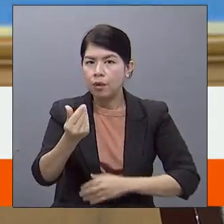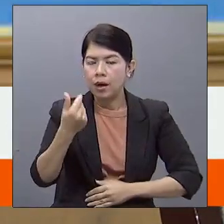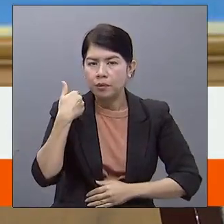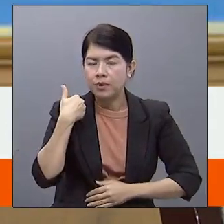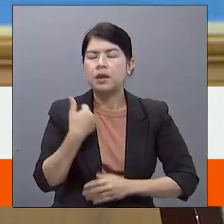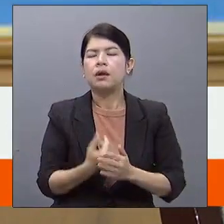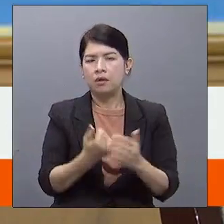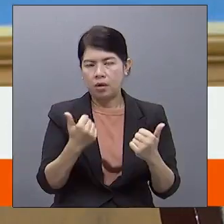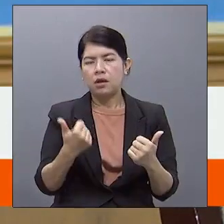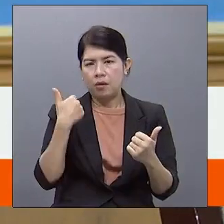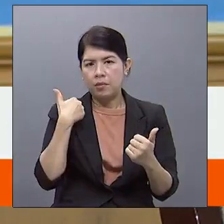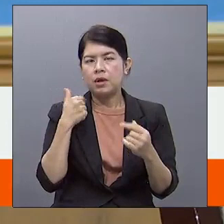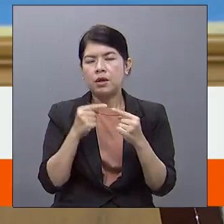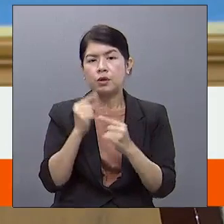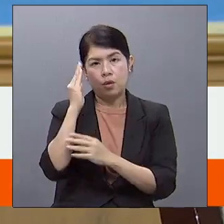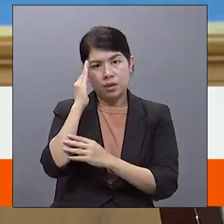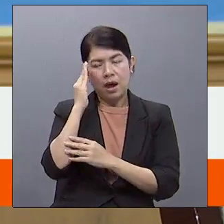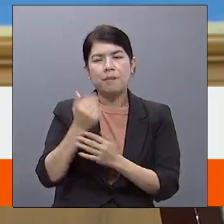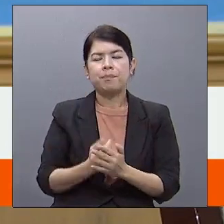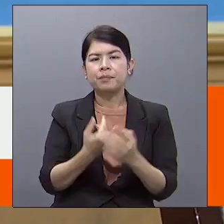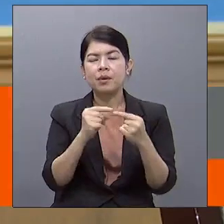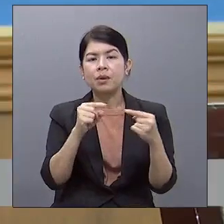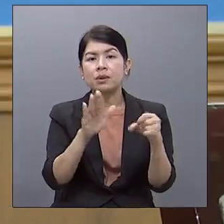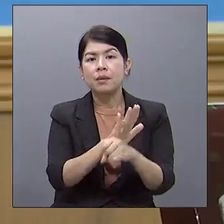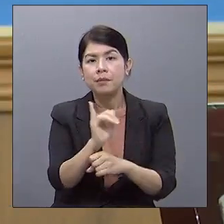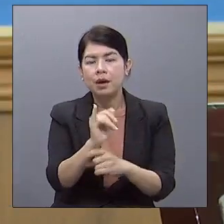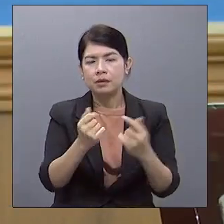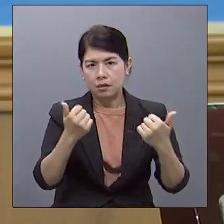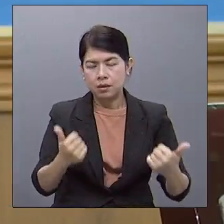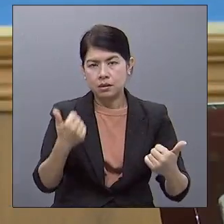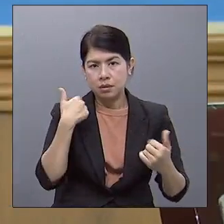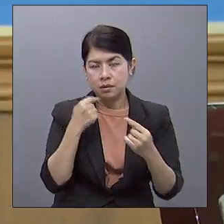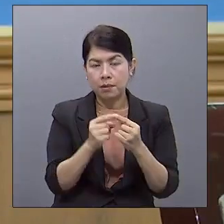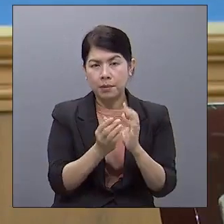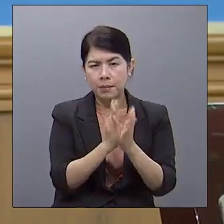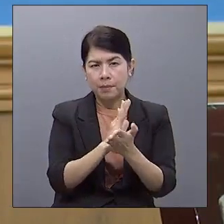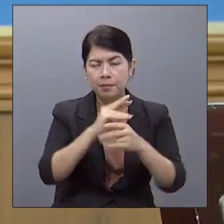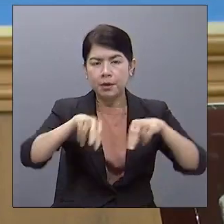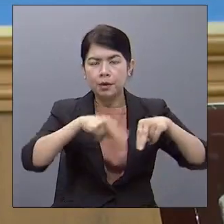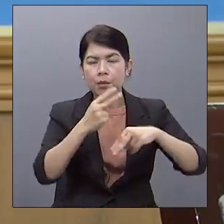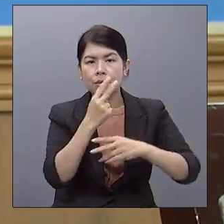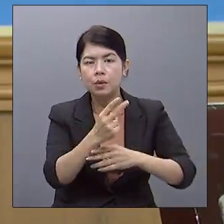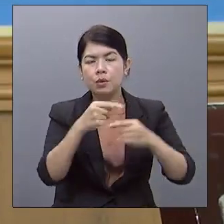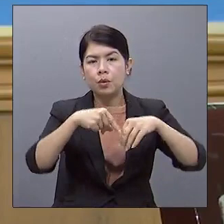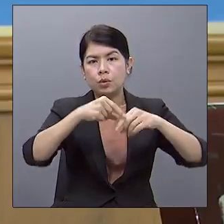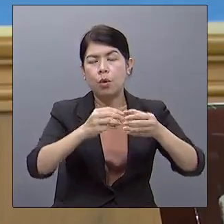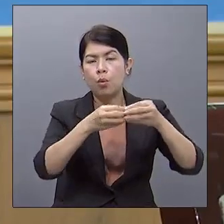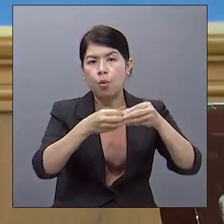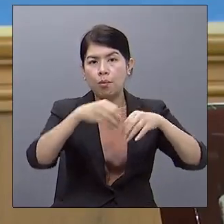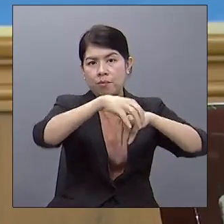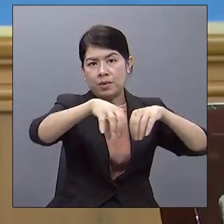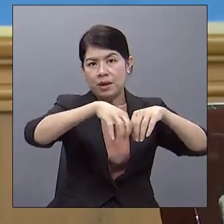เป็นบางส่วนนะครับรู้เป็นบางส่วนแล้วเรากำลังขยายผลเพื่อไปตรวจสอบจับกลุ่มเครือข่ายทั้งหมดของ